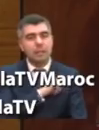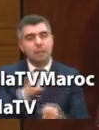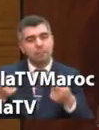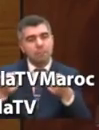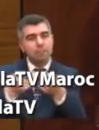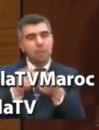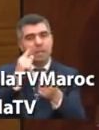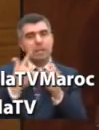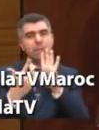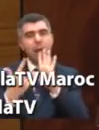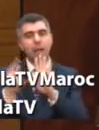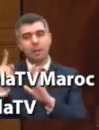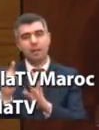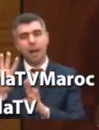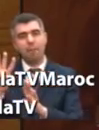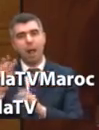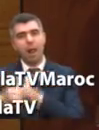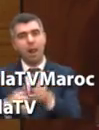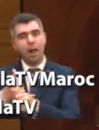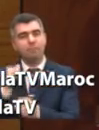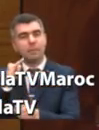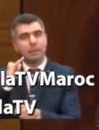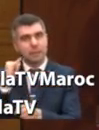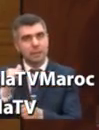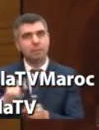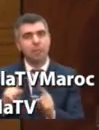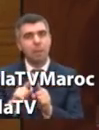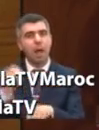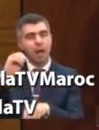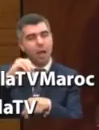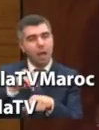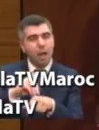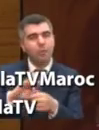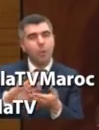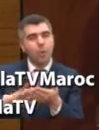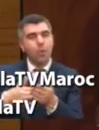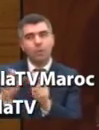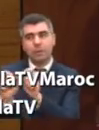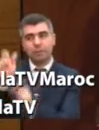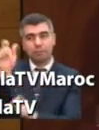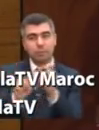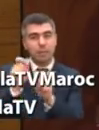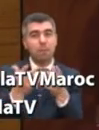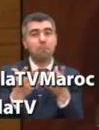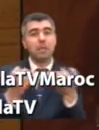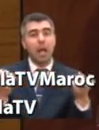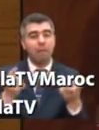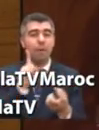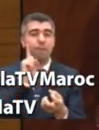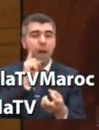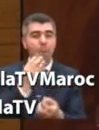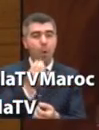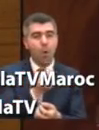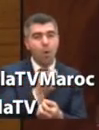سنة، الذي نجدد فيه طرح أوضاع السجناء الفلسطينيين القابعين في سجون الاحتلال نساء